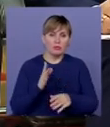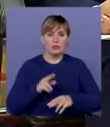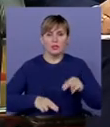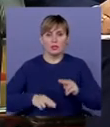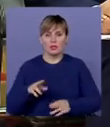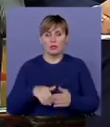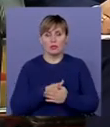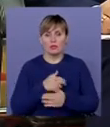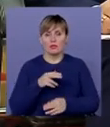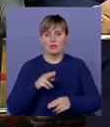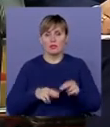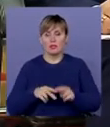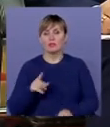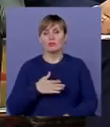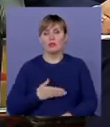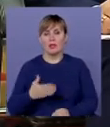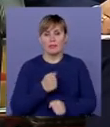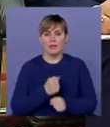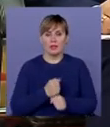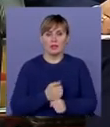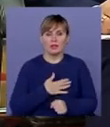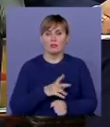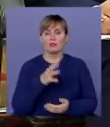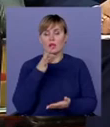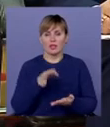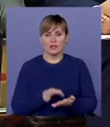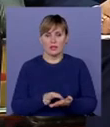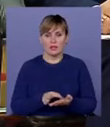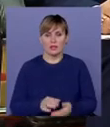строительство нового здания. Что нам делать? Нам кто-то ответит на этот вопрос?